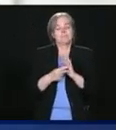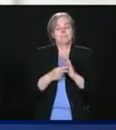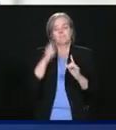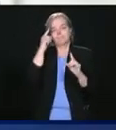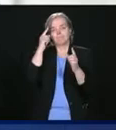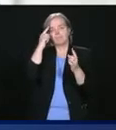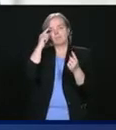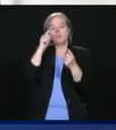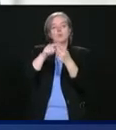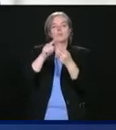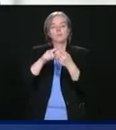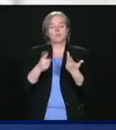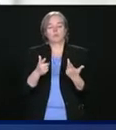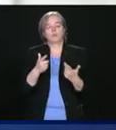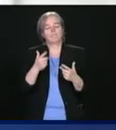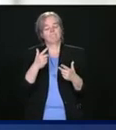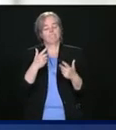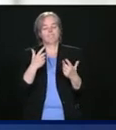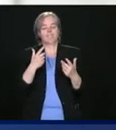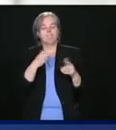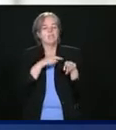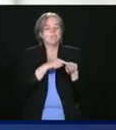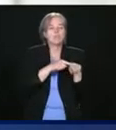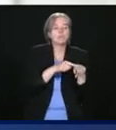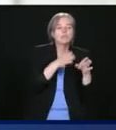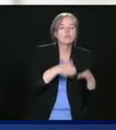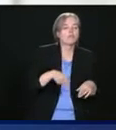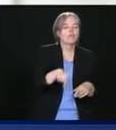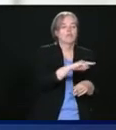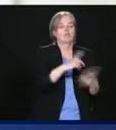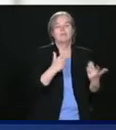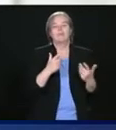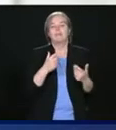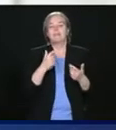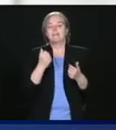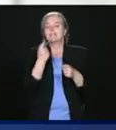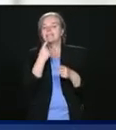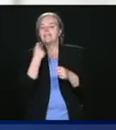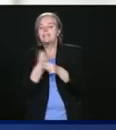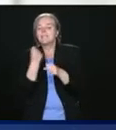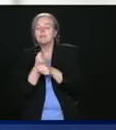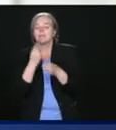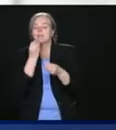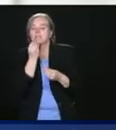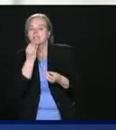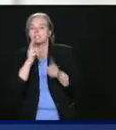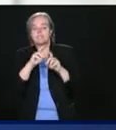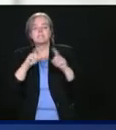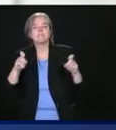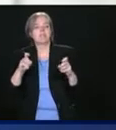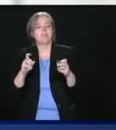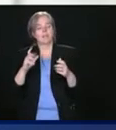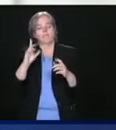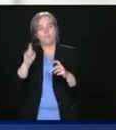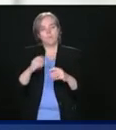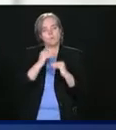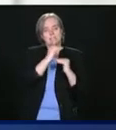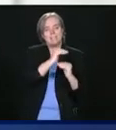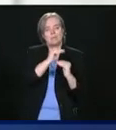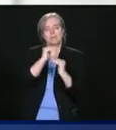les producteurs, les transformateurs en sécurité. Et nous sommes très attentifs à cet enjeu.